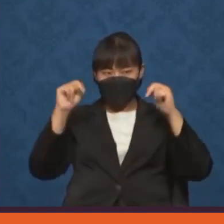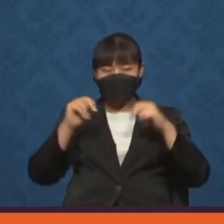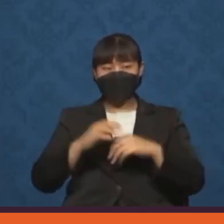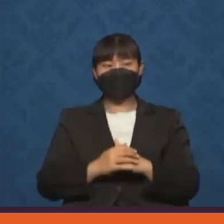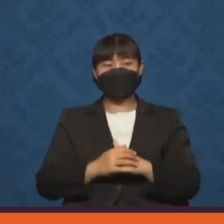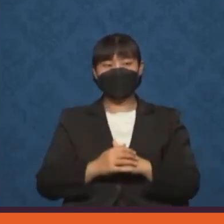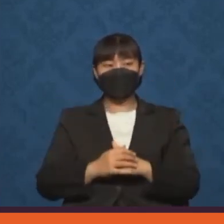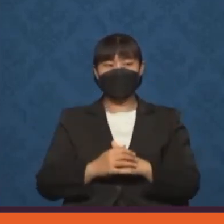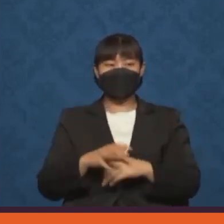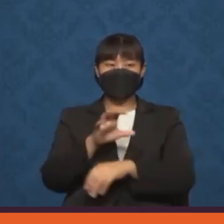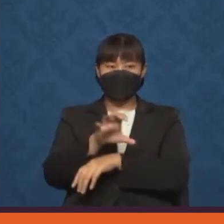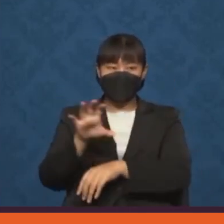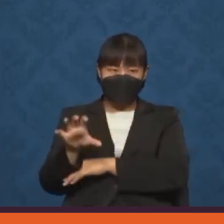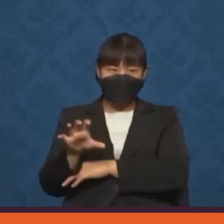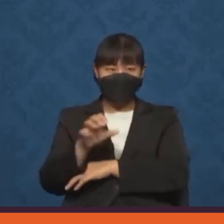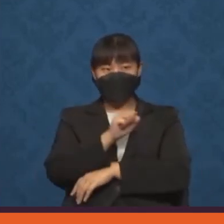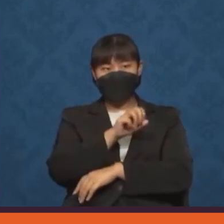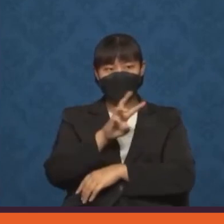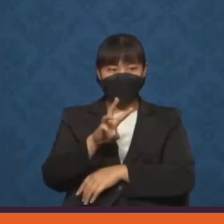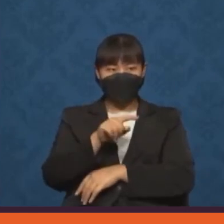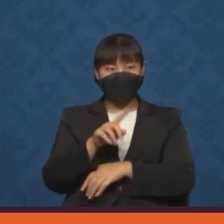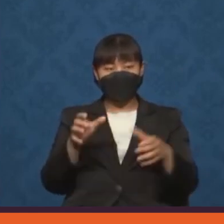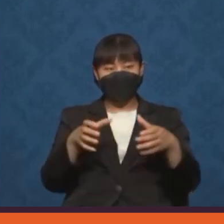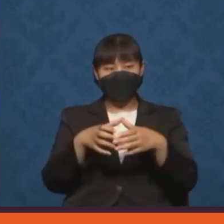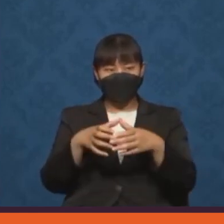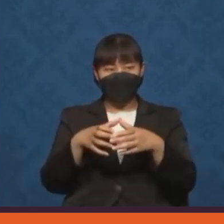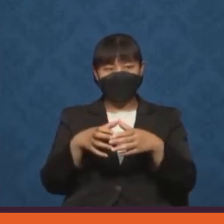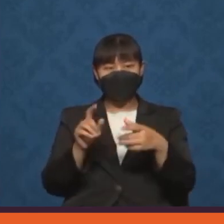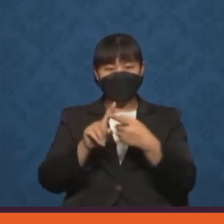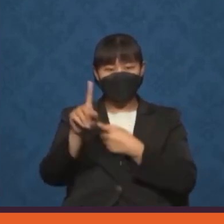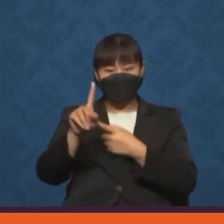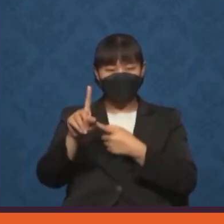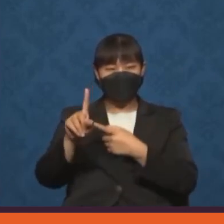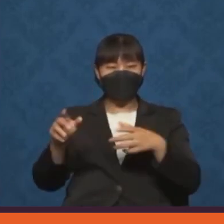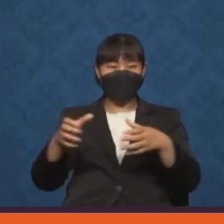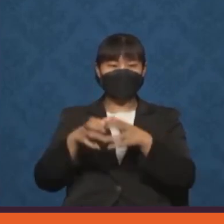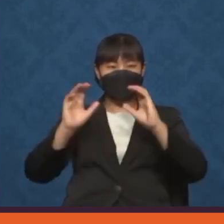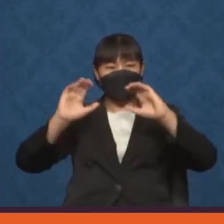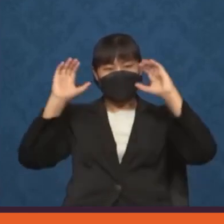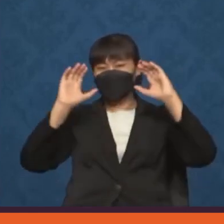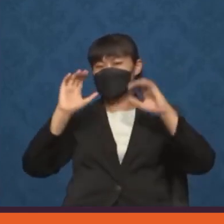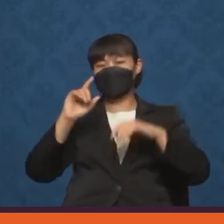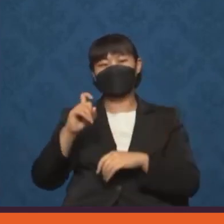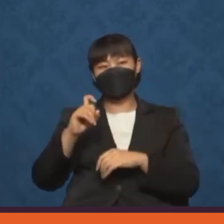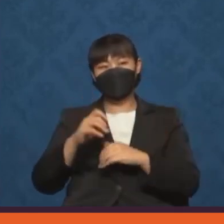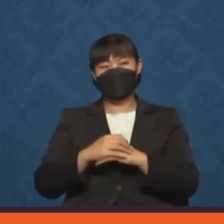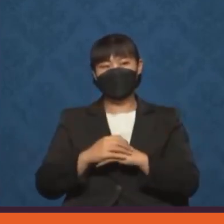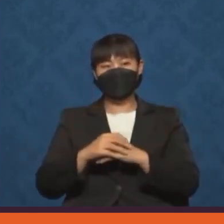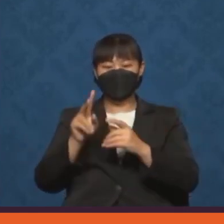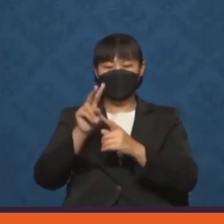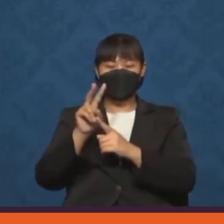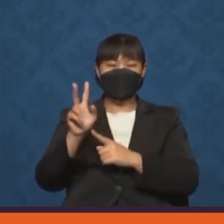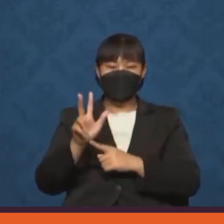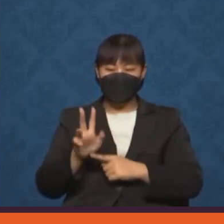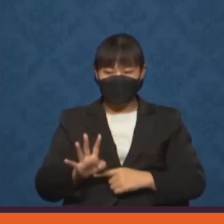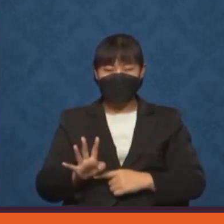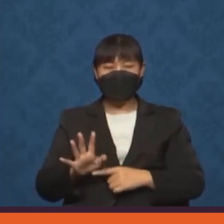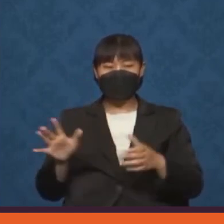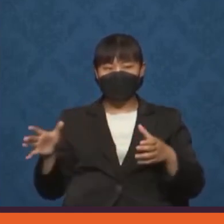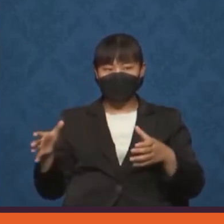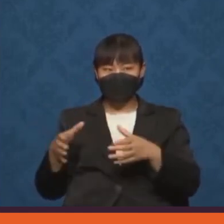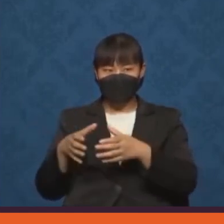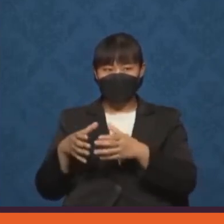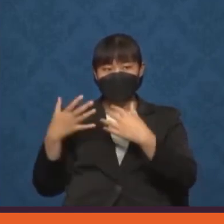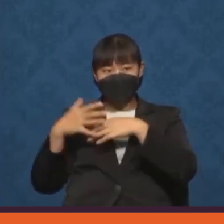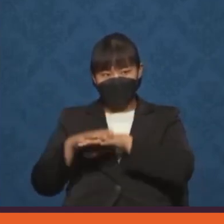พอมีสวแบบนี้ตั้งรัฐบาลเนี่ยพรรคที่เขาได้อันดับ1เขาก็ตั้งไม่ได้ครับพรรคลำดับอื่นๆก็จะไปร่วมกับพรรคที่ได้อันดับ